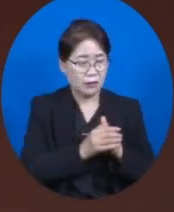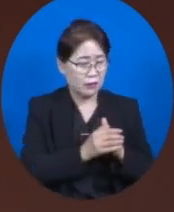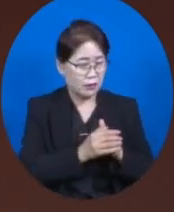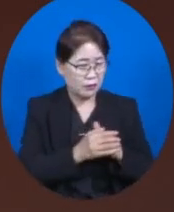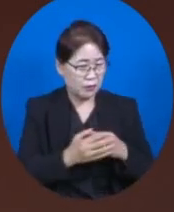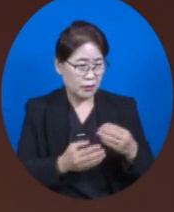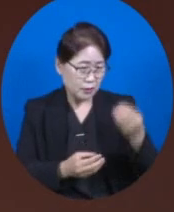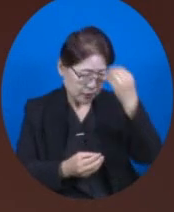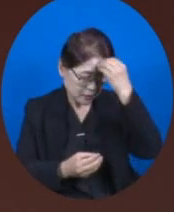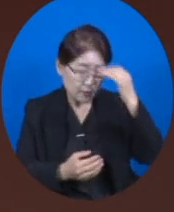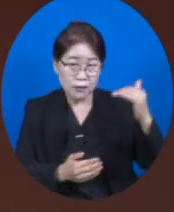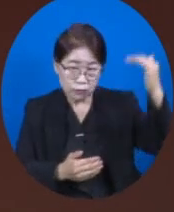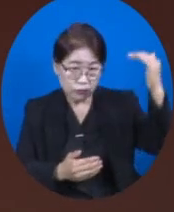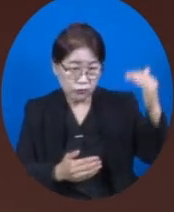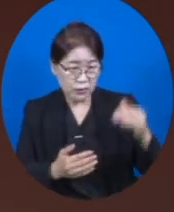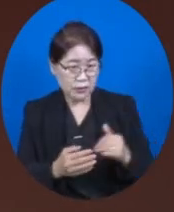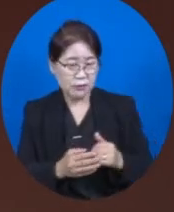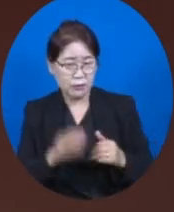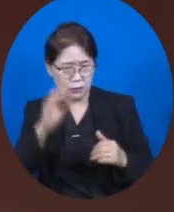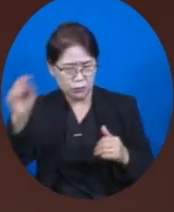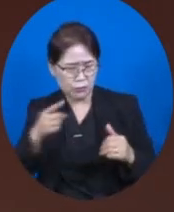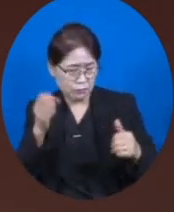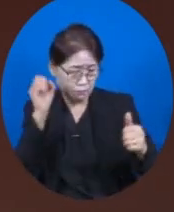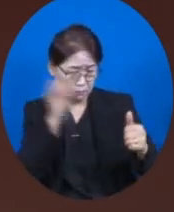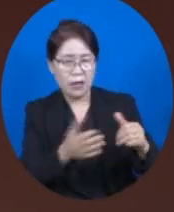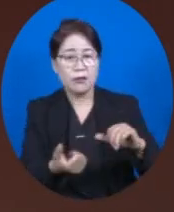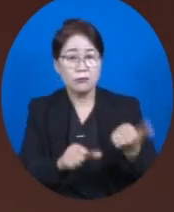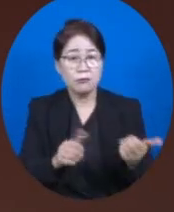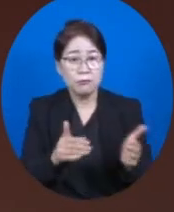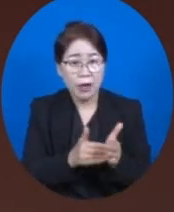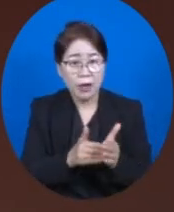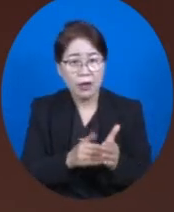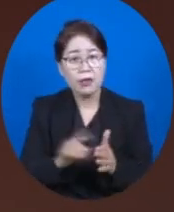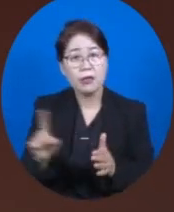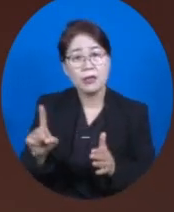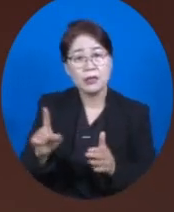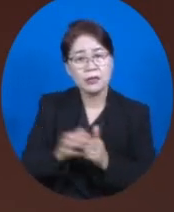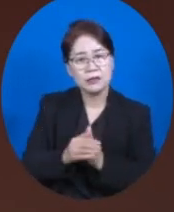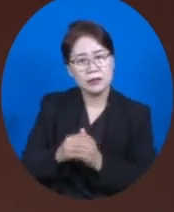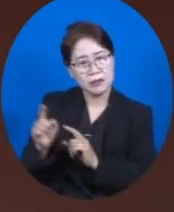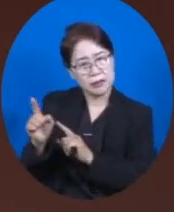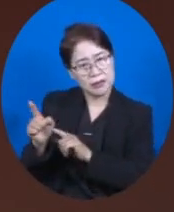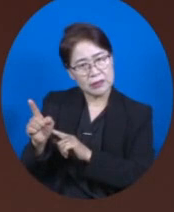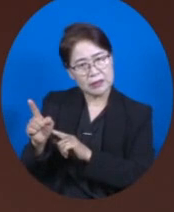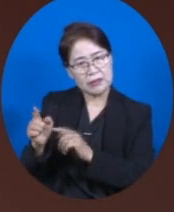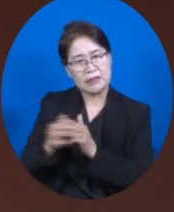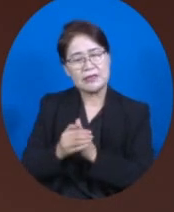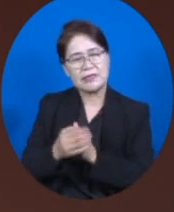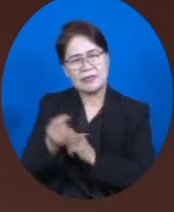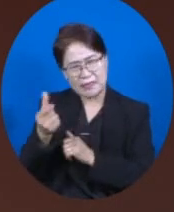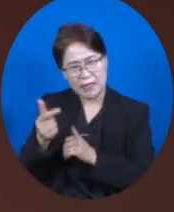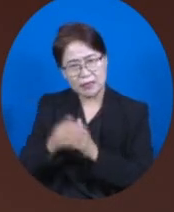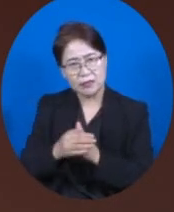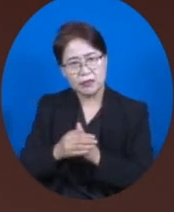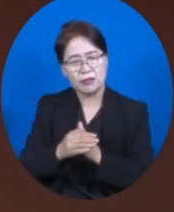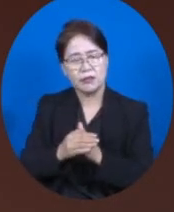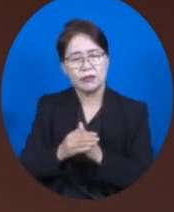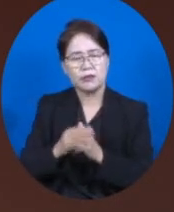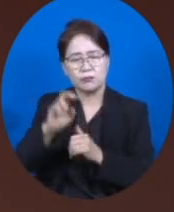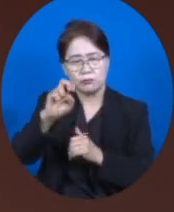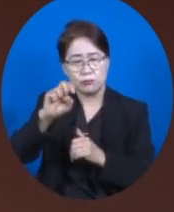장수 골리앗을 무너뜨렸습니다 그런데 하나님께서 뭘 도구로 사용하셨습니까 그 손에 들려진 작은